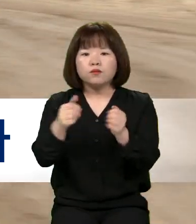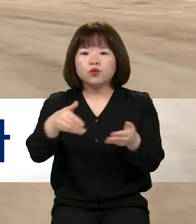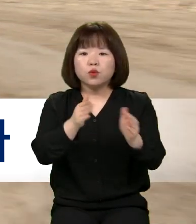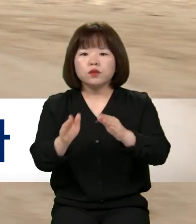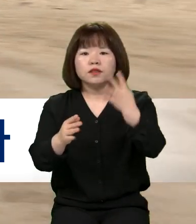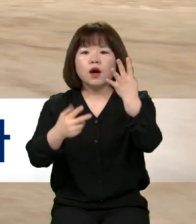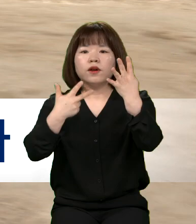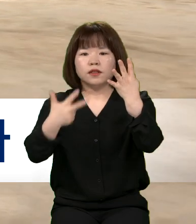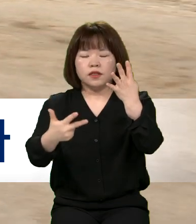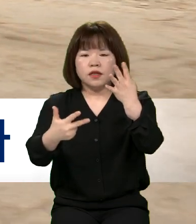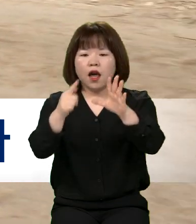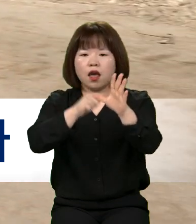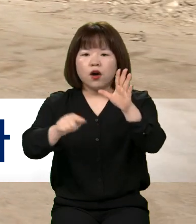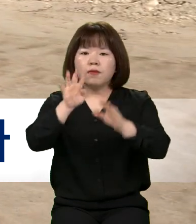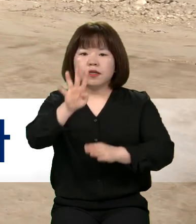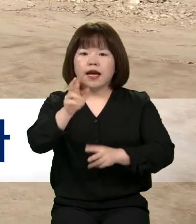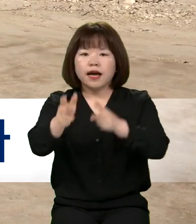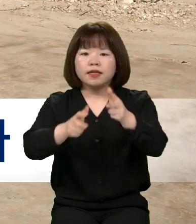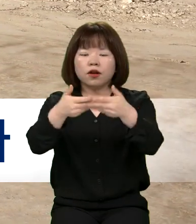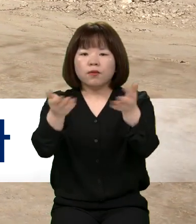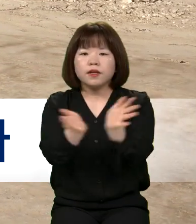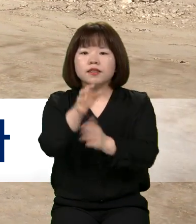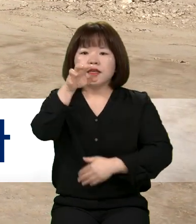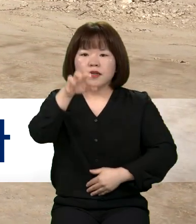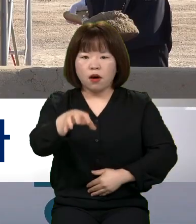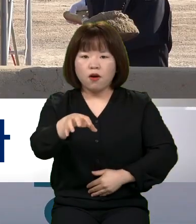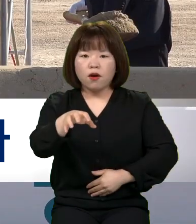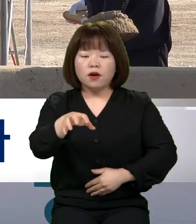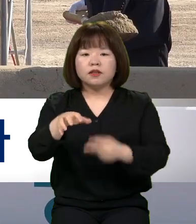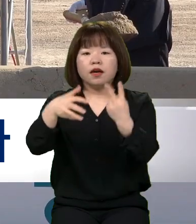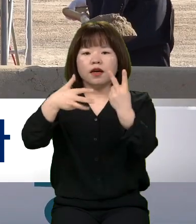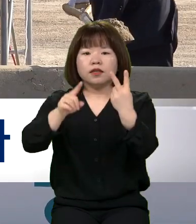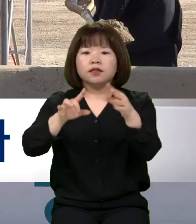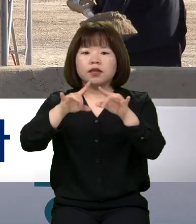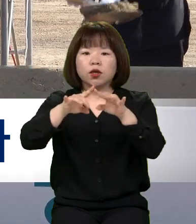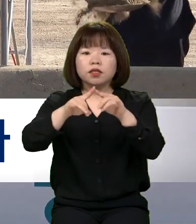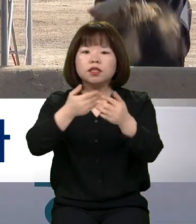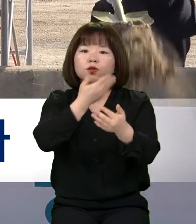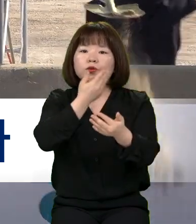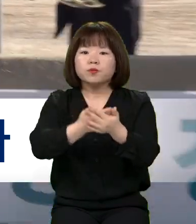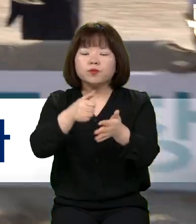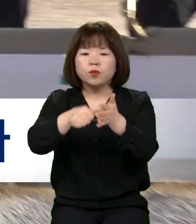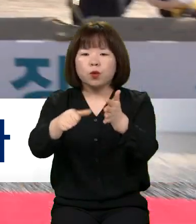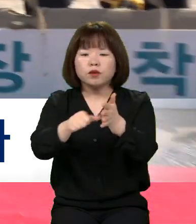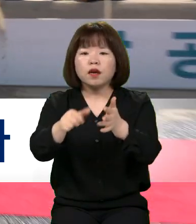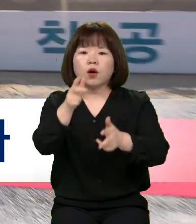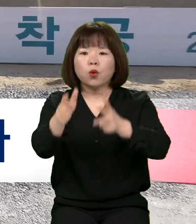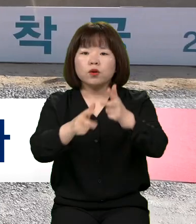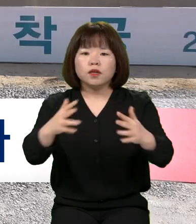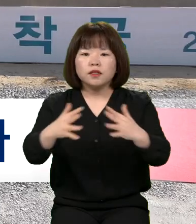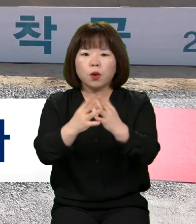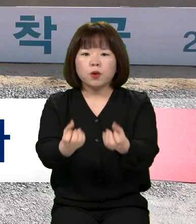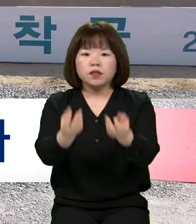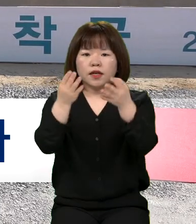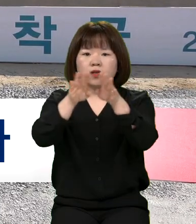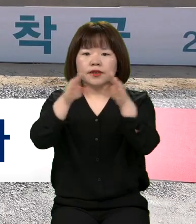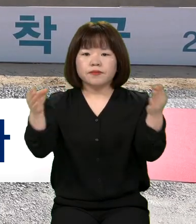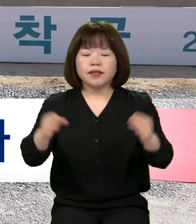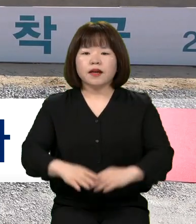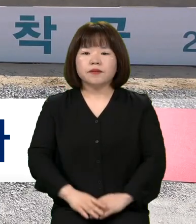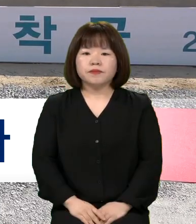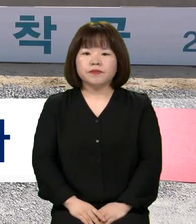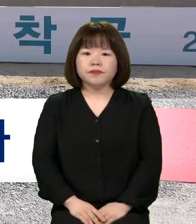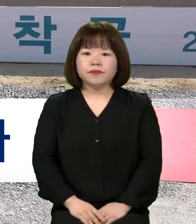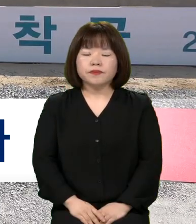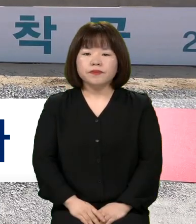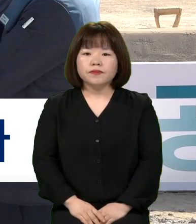경상북도는 7일 영일만 4 일반산업단지 에서 포스코 케미칼 2차전지 핵심소재 양극재 흥 장 착공식을